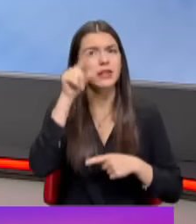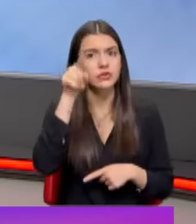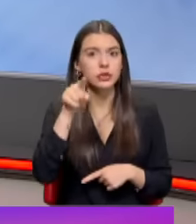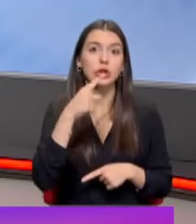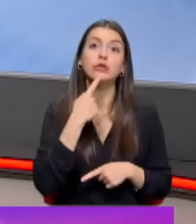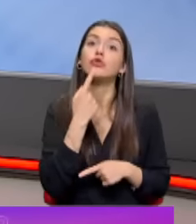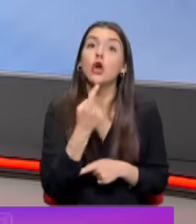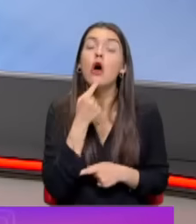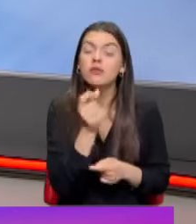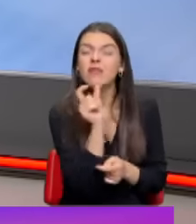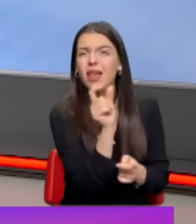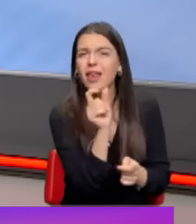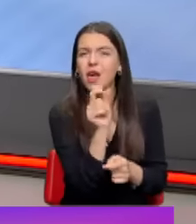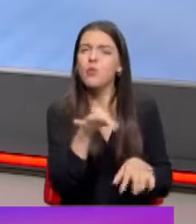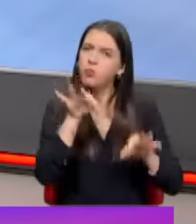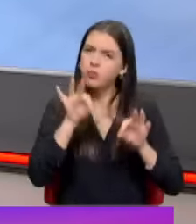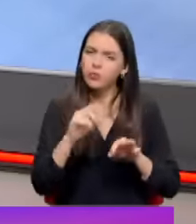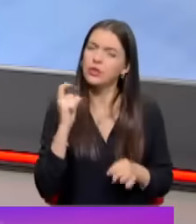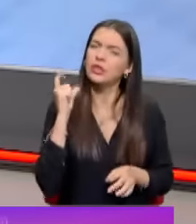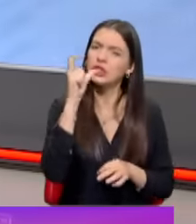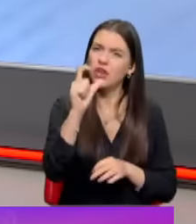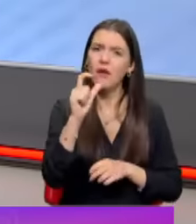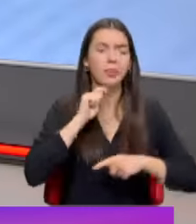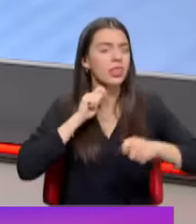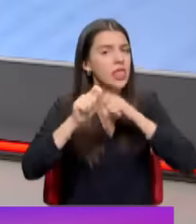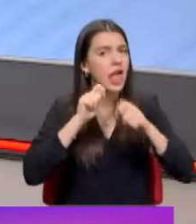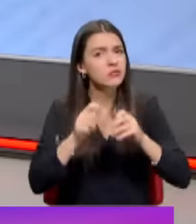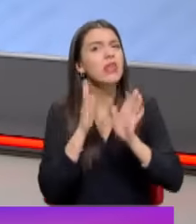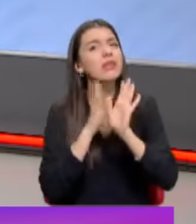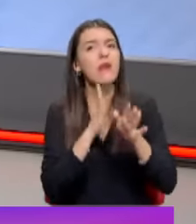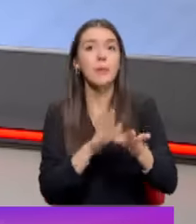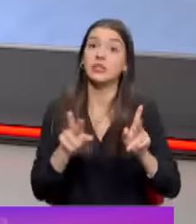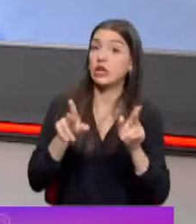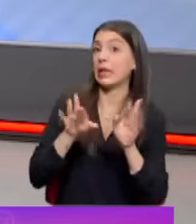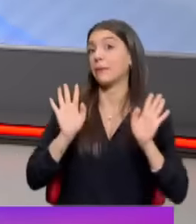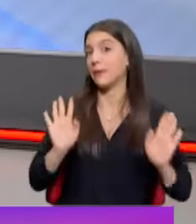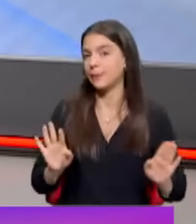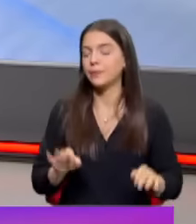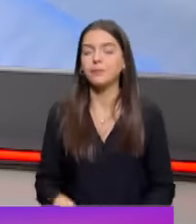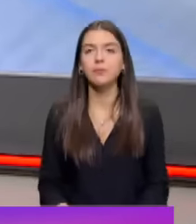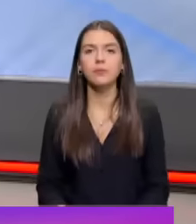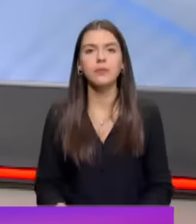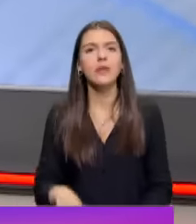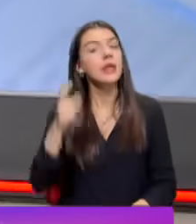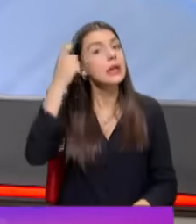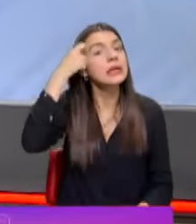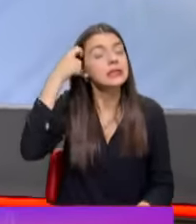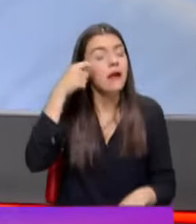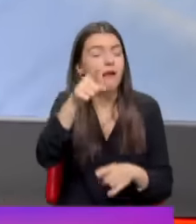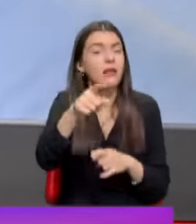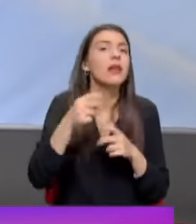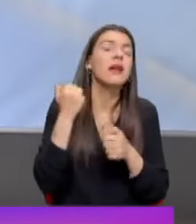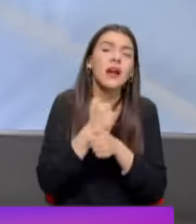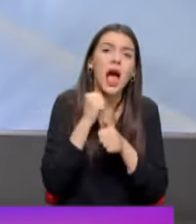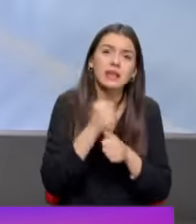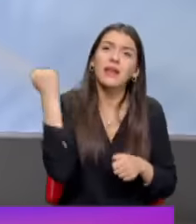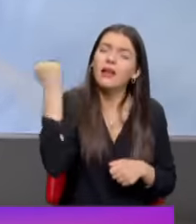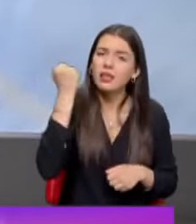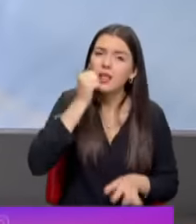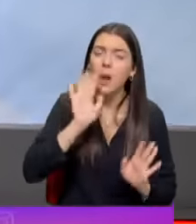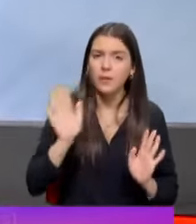sözleri sanki bugün de cevap bulmaya ve tartışılmaya devam edecek gibi. İsrail'in Gazze'ye yönelik uyguladığı